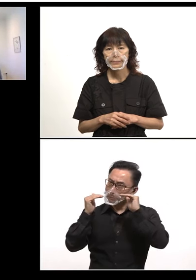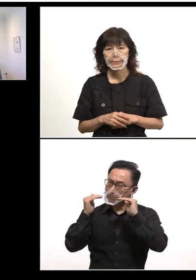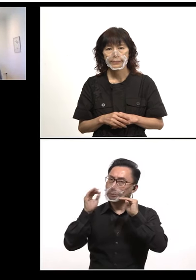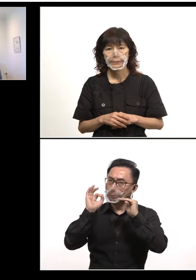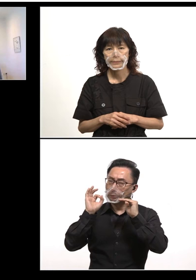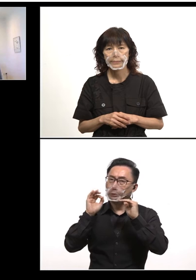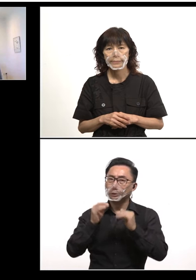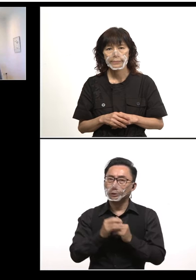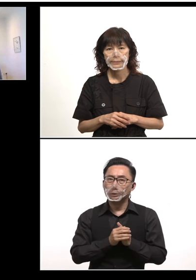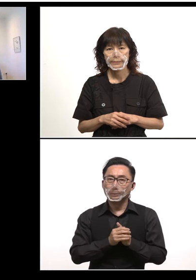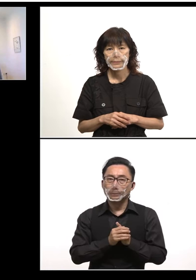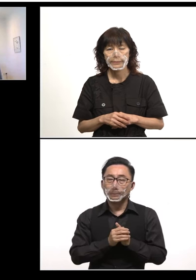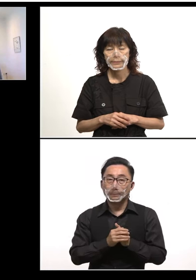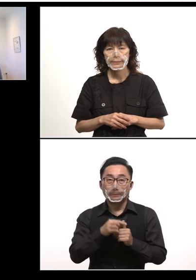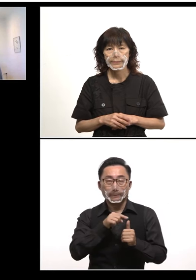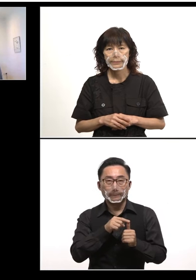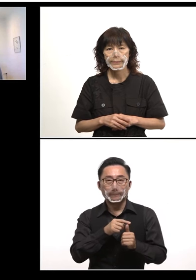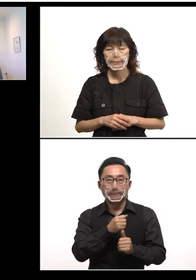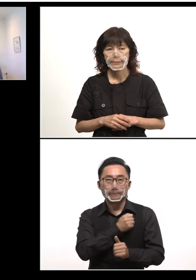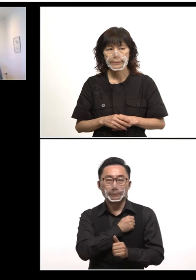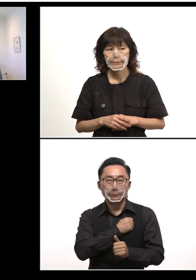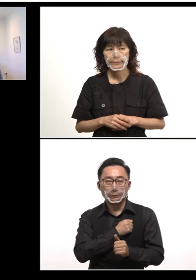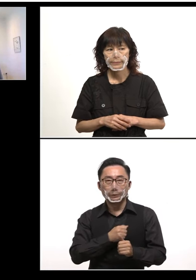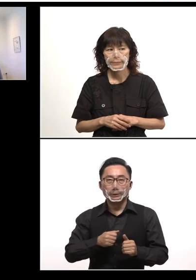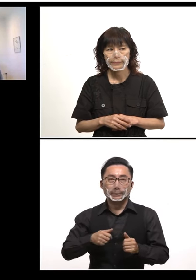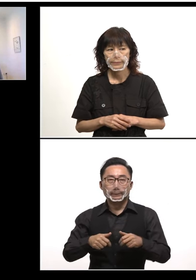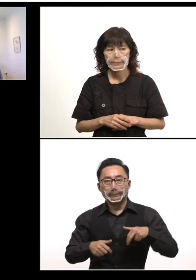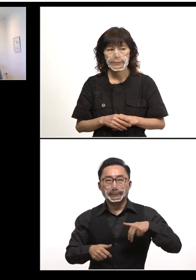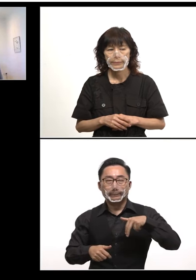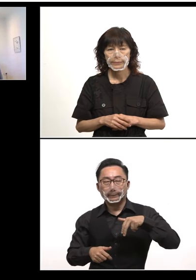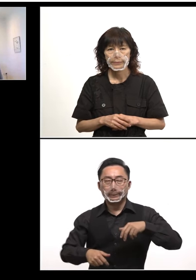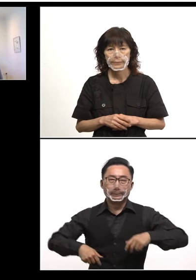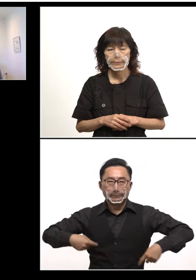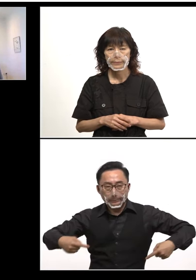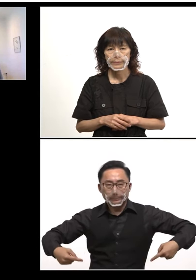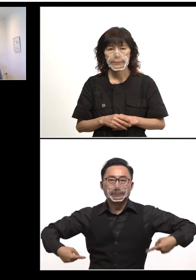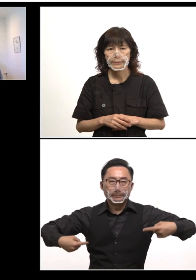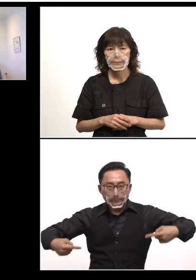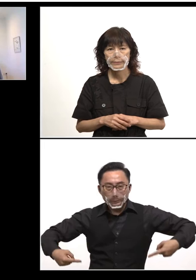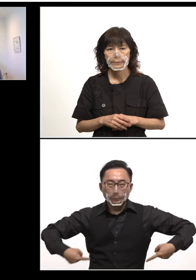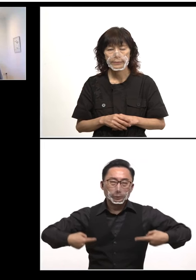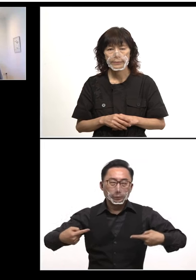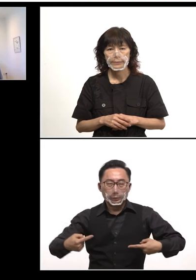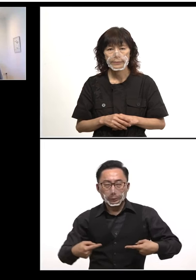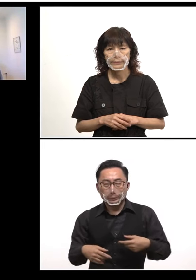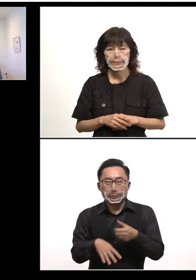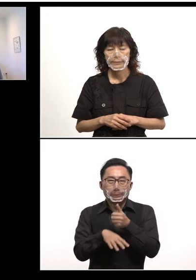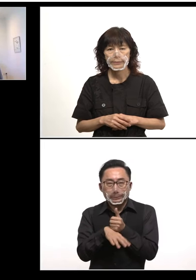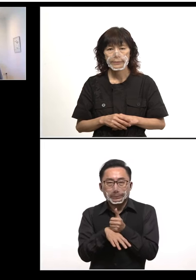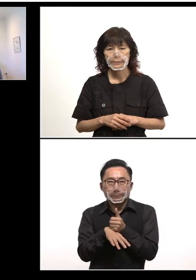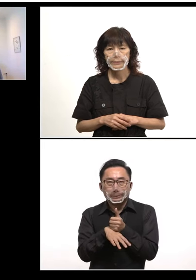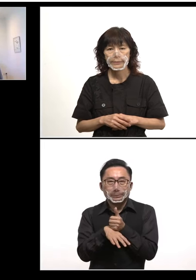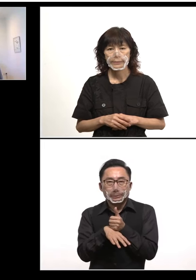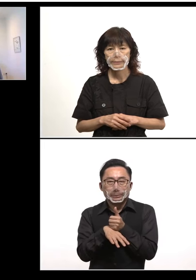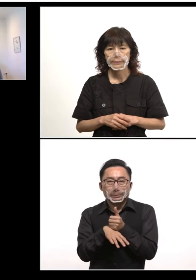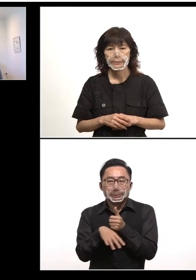佢哋好辛苦咁樣行到出去唔能夠企喺度去到演奏，但係咧佢哋都可以好勇敢將